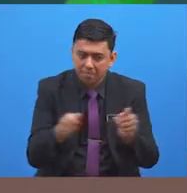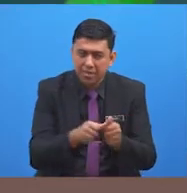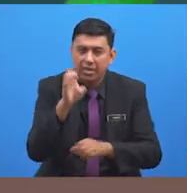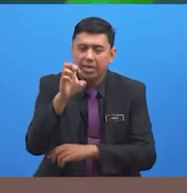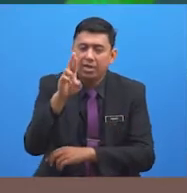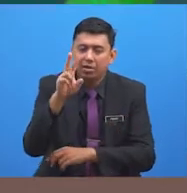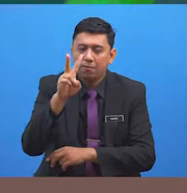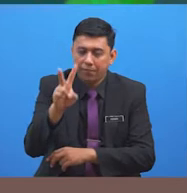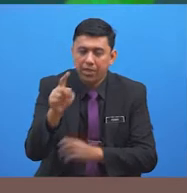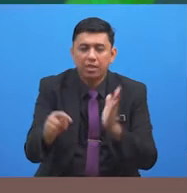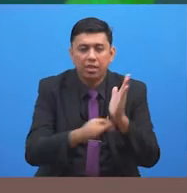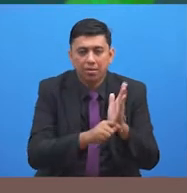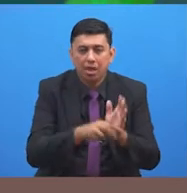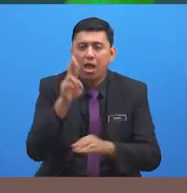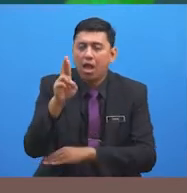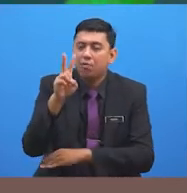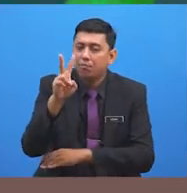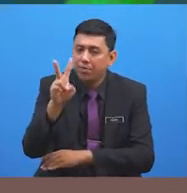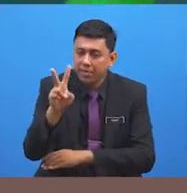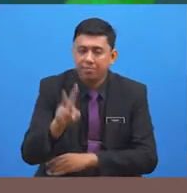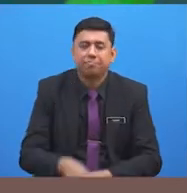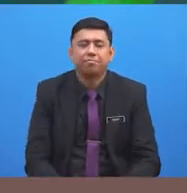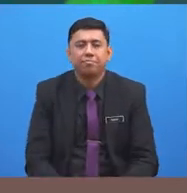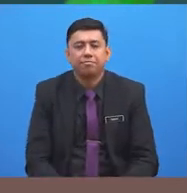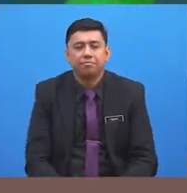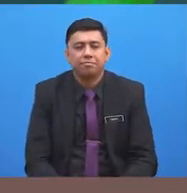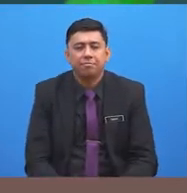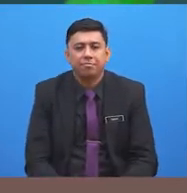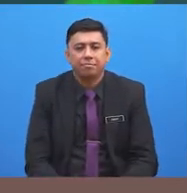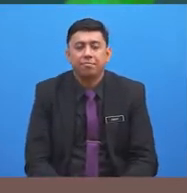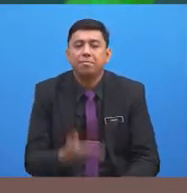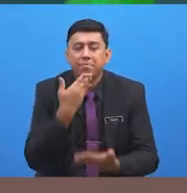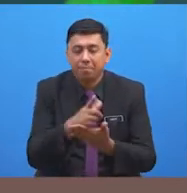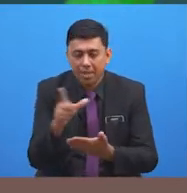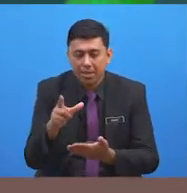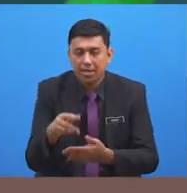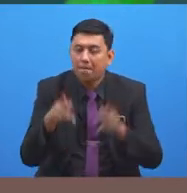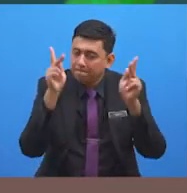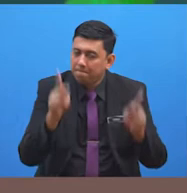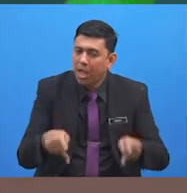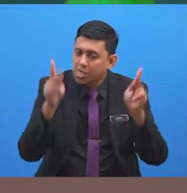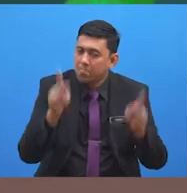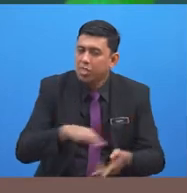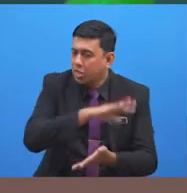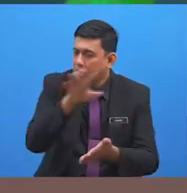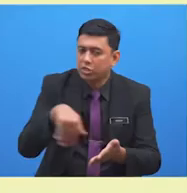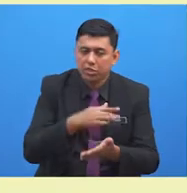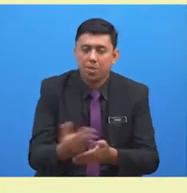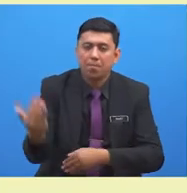Baiklah, pelajar-pelajar sekalian. Mari kita uji minda mengenai sesi pembelajaran hari